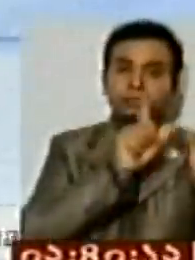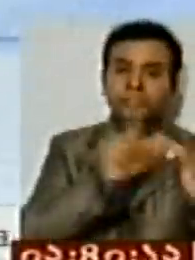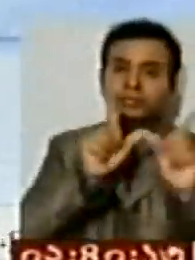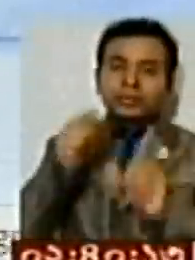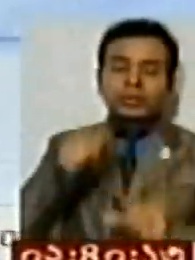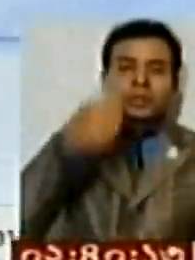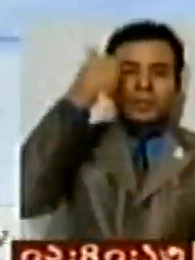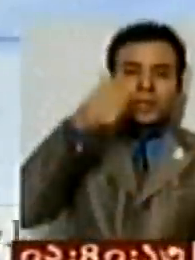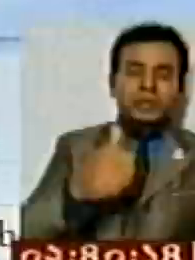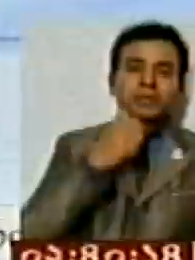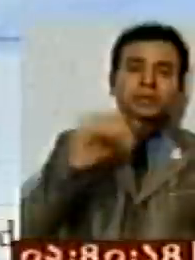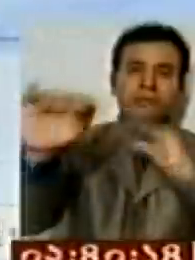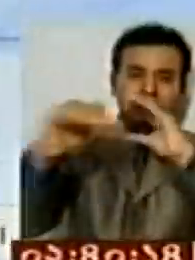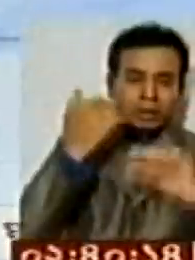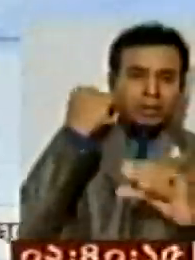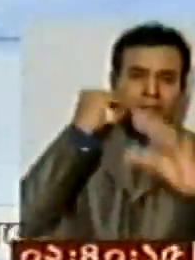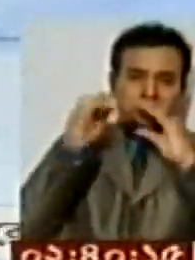14,160 জনকে এবং এ পর্যন্ত